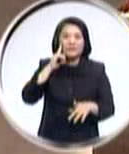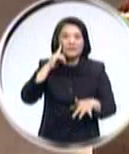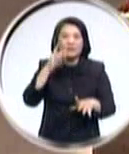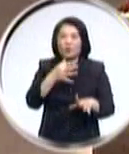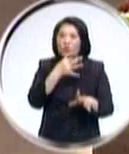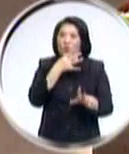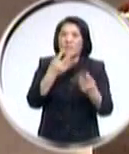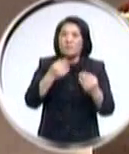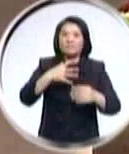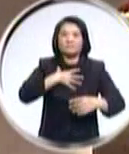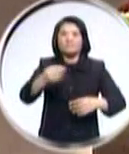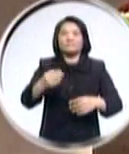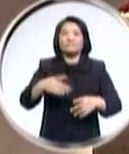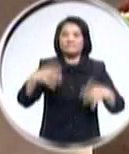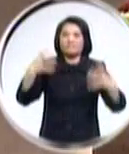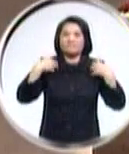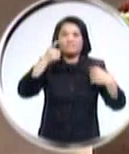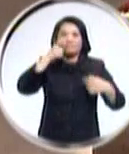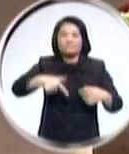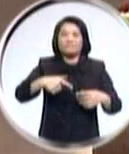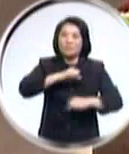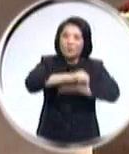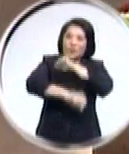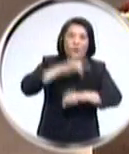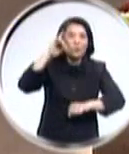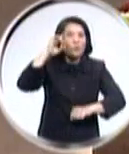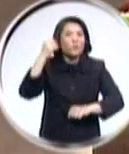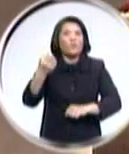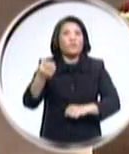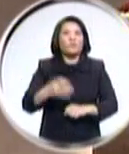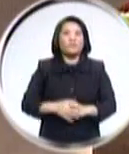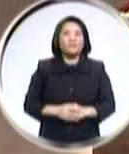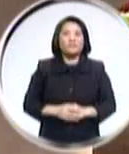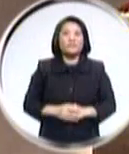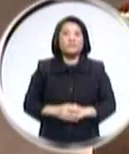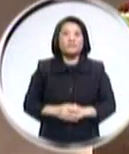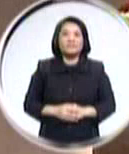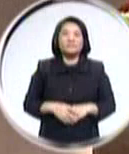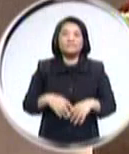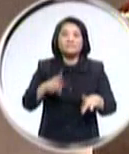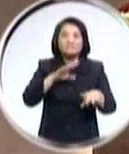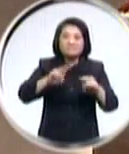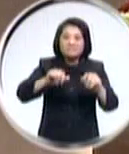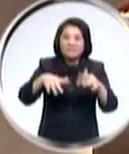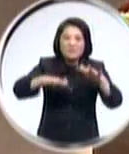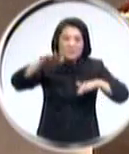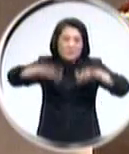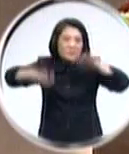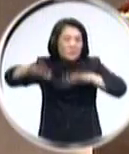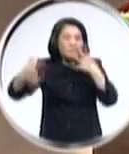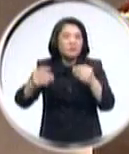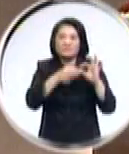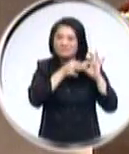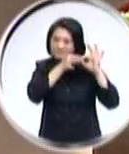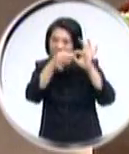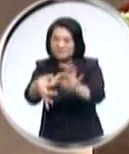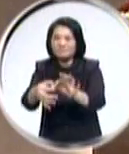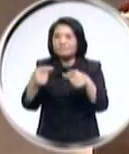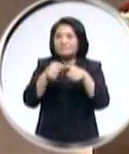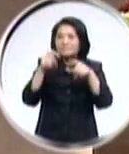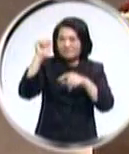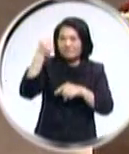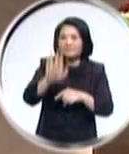浪、创新有活力的经济，是一个不再分地域阶级、永续而公